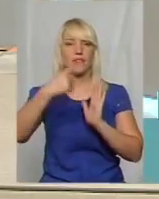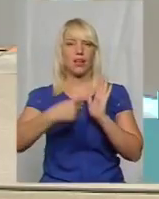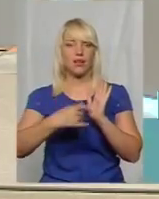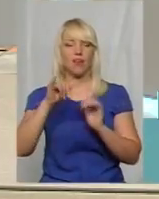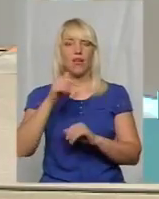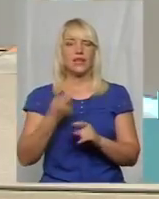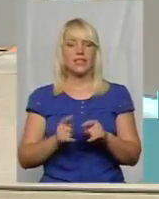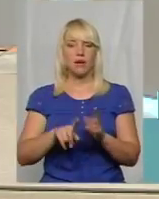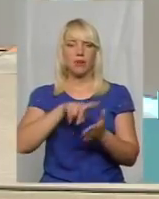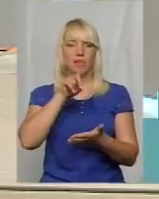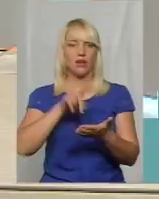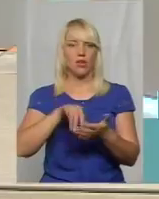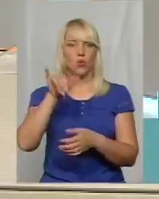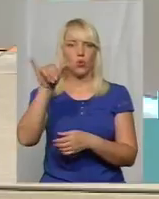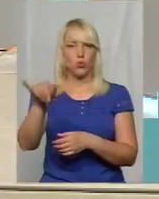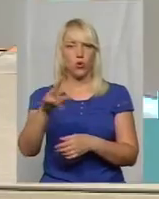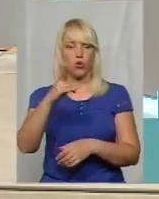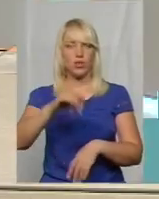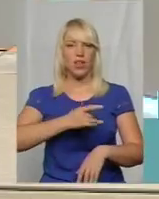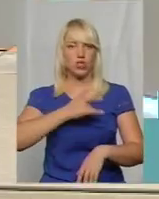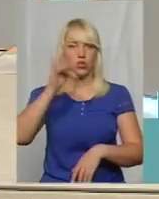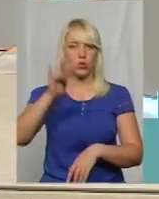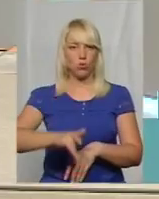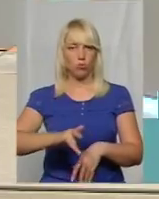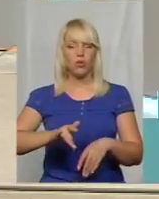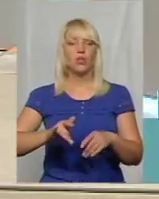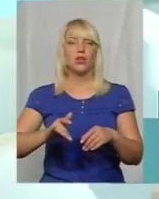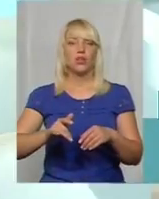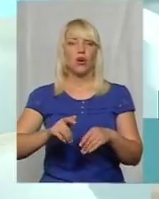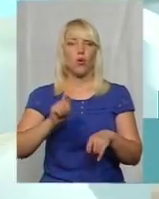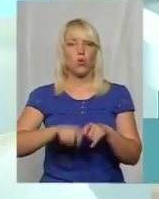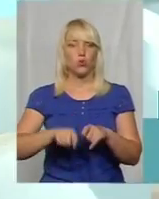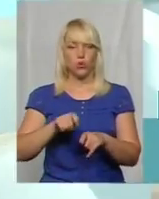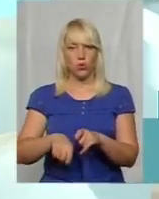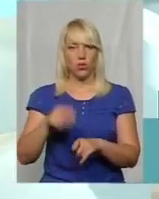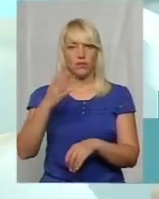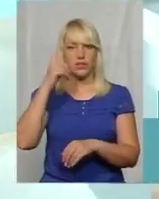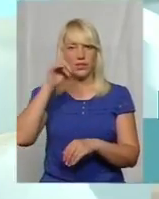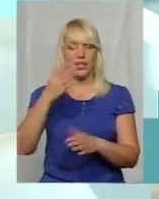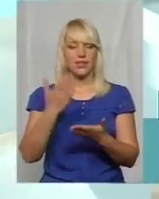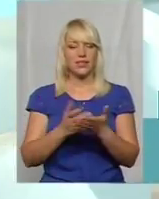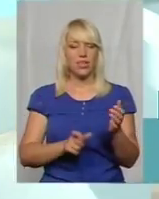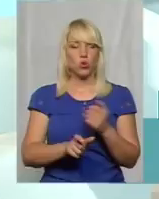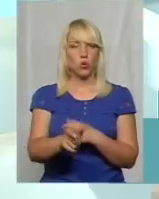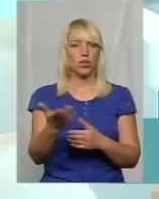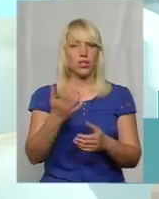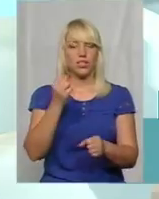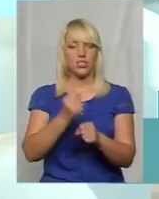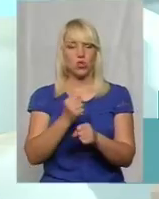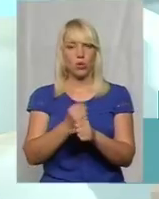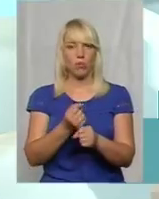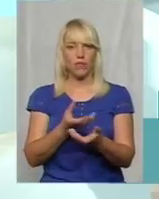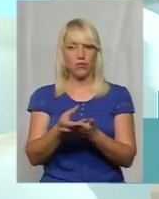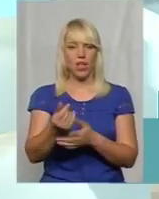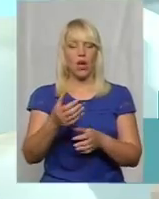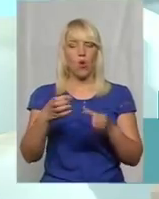нього на жорсткому, можна сказати, контролю. Ви знаєте, що є дороги, які вже зробив уряд Гройсмана, і